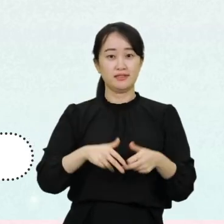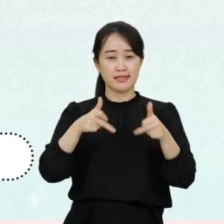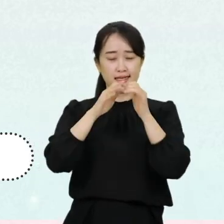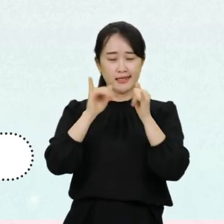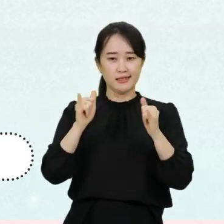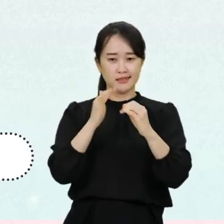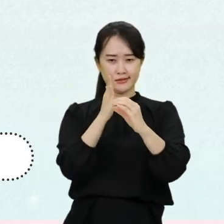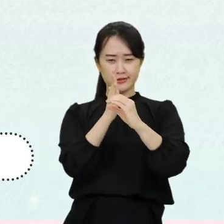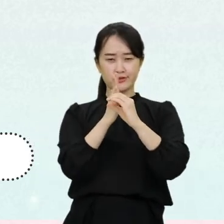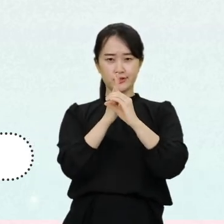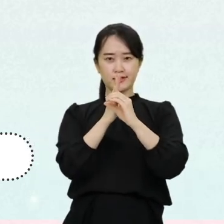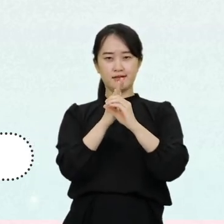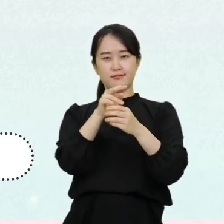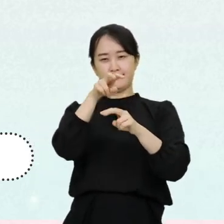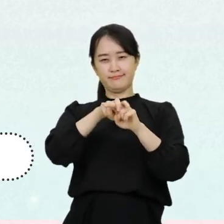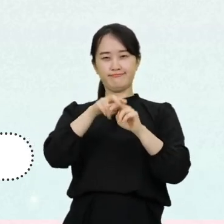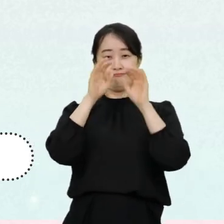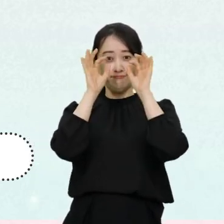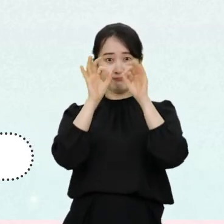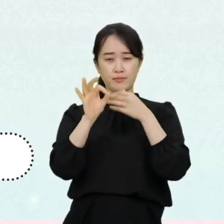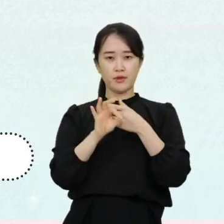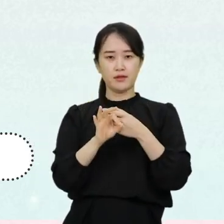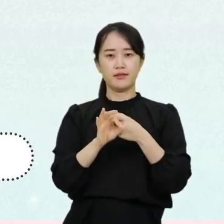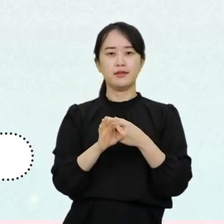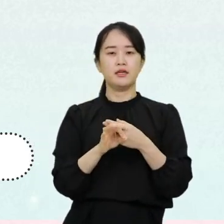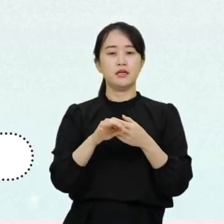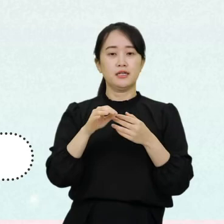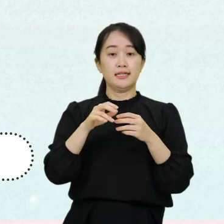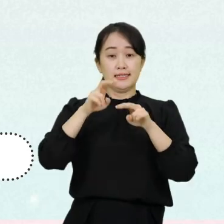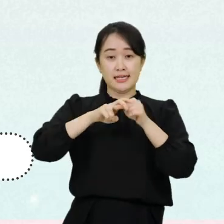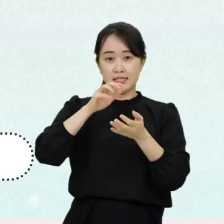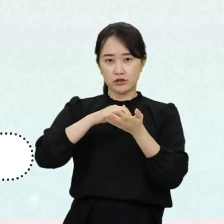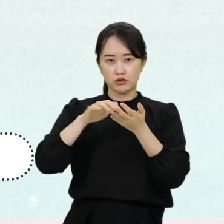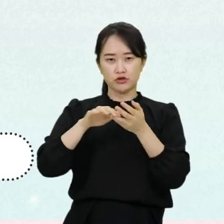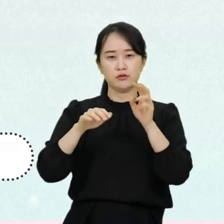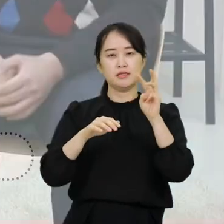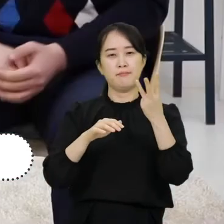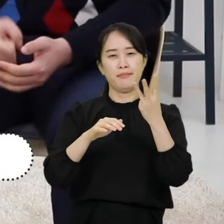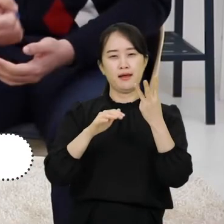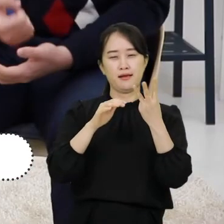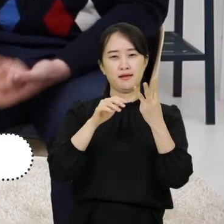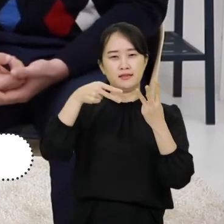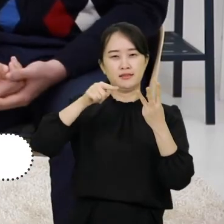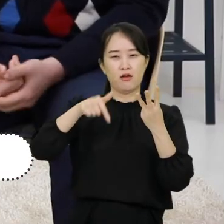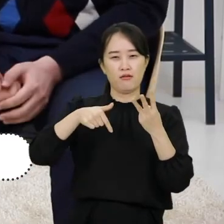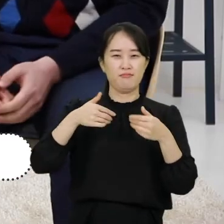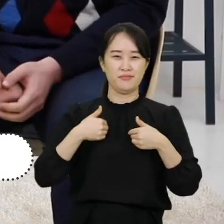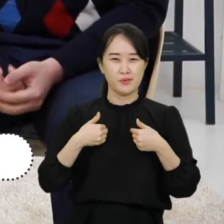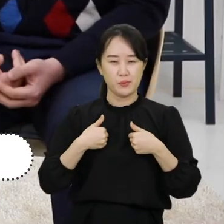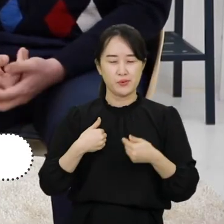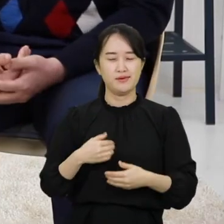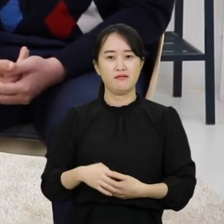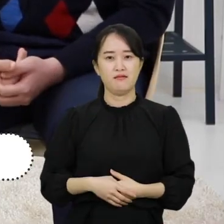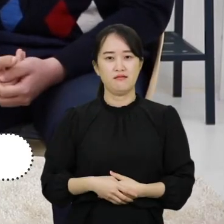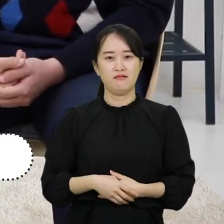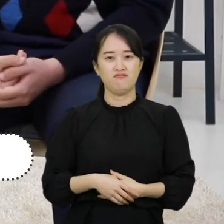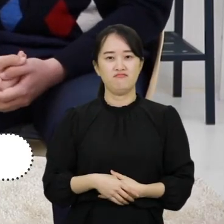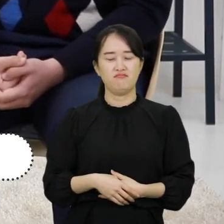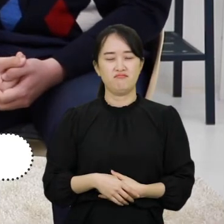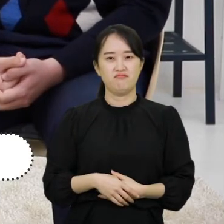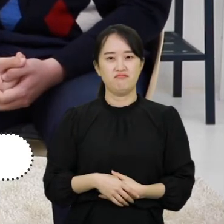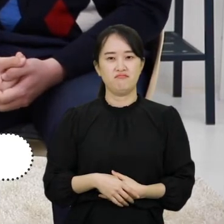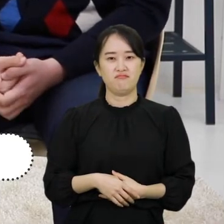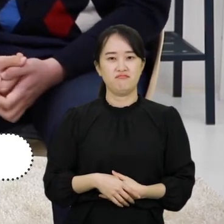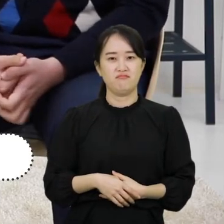좌석에서 영화를 편하게 보려면 300석 이상의 대형 상영관이어야 합니다, 여러분. 300이었어요? 네, 그렇습니다.